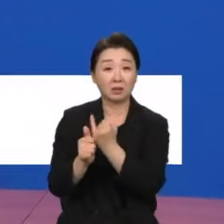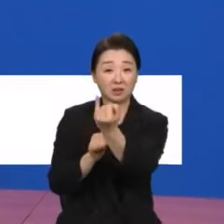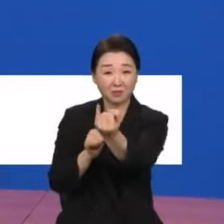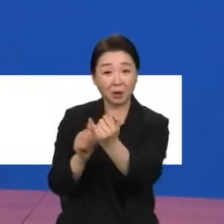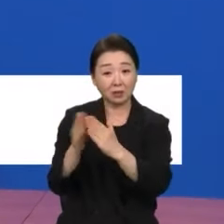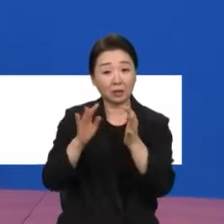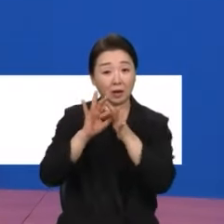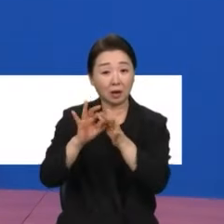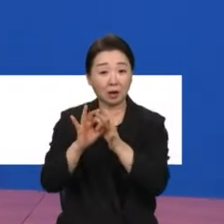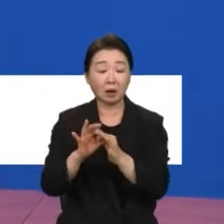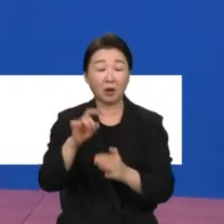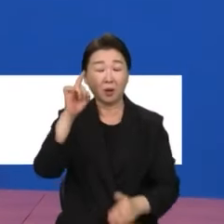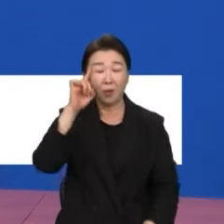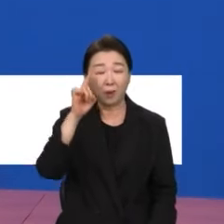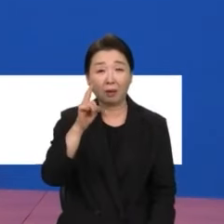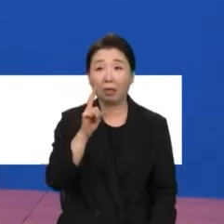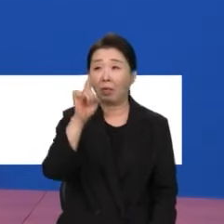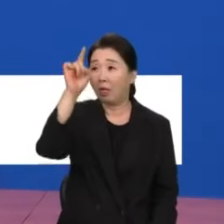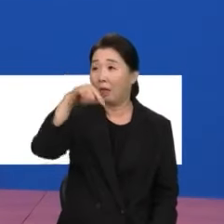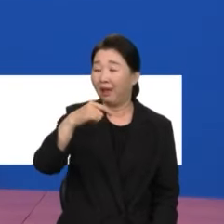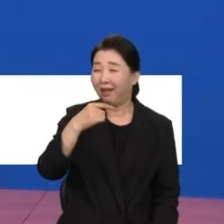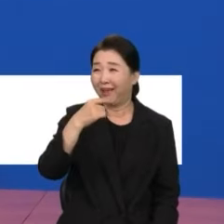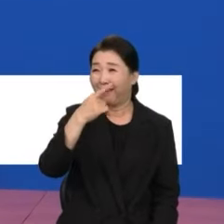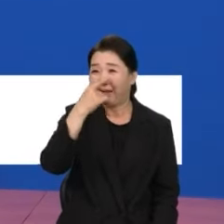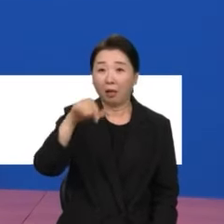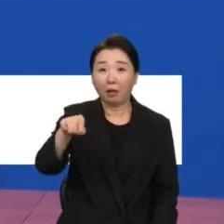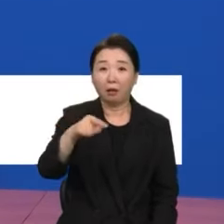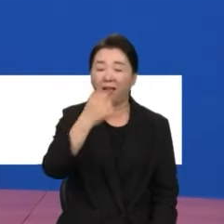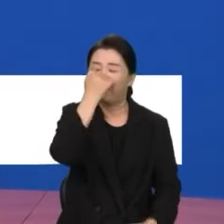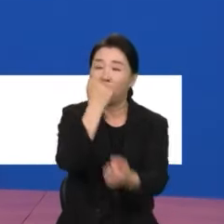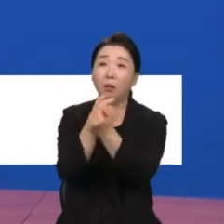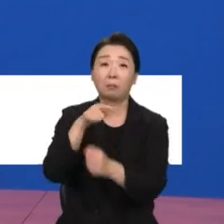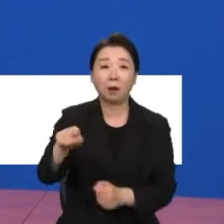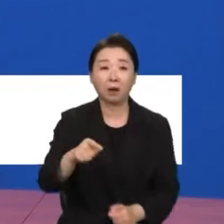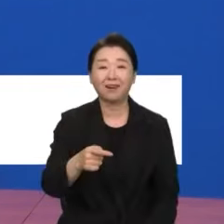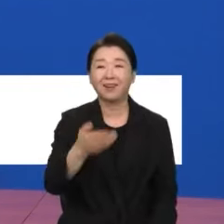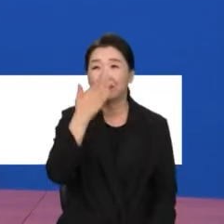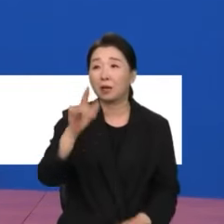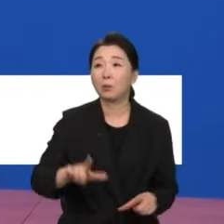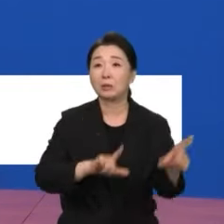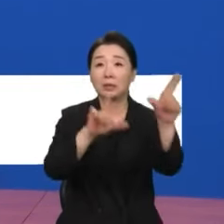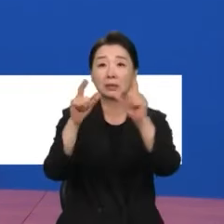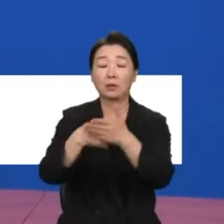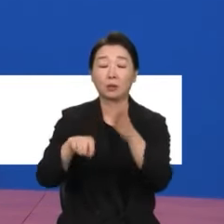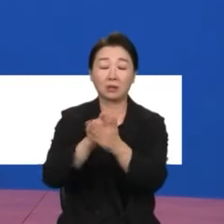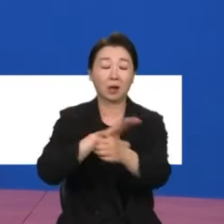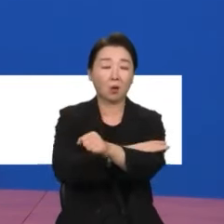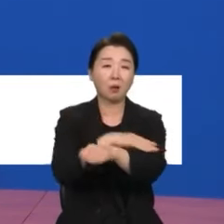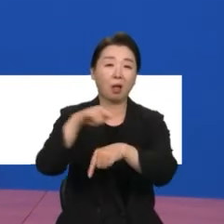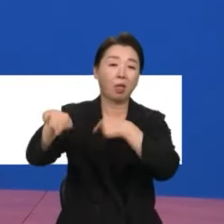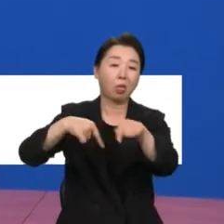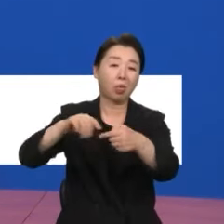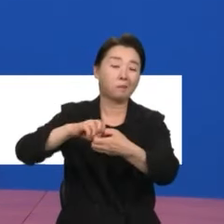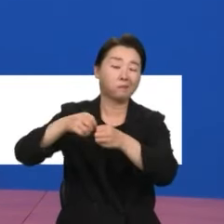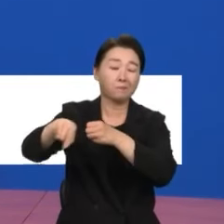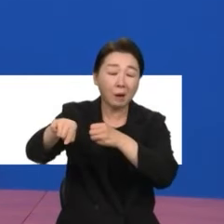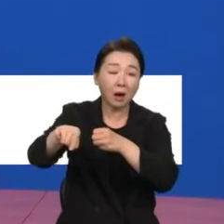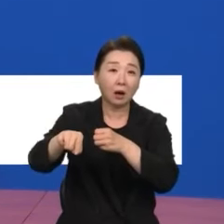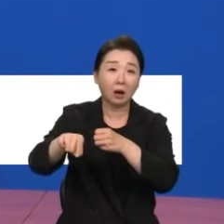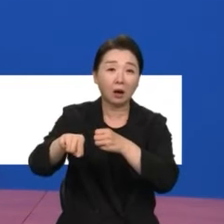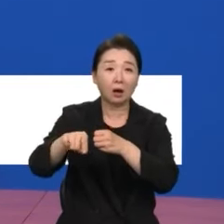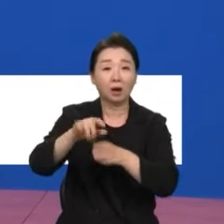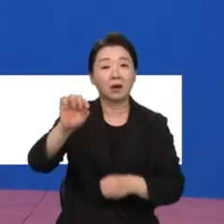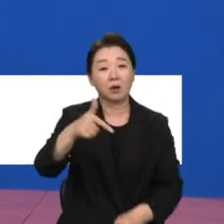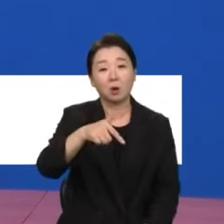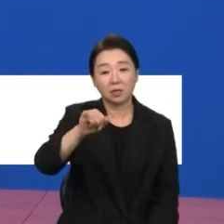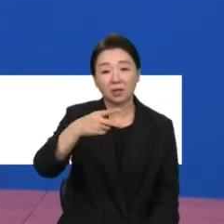일가 무법 천하 호의 호식을 위한 권력 농단 건희 대란